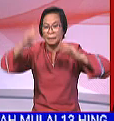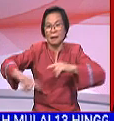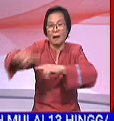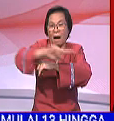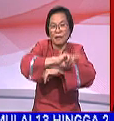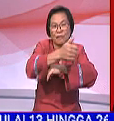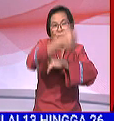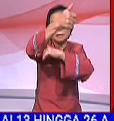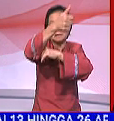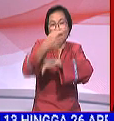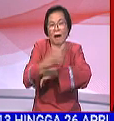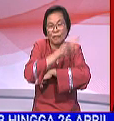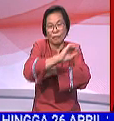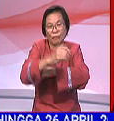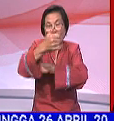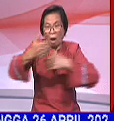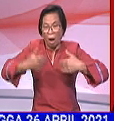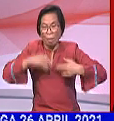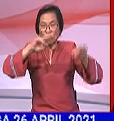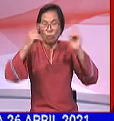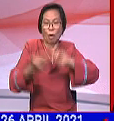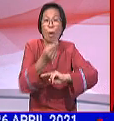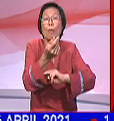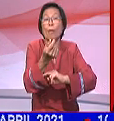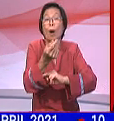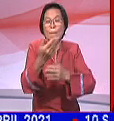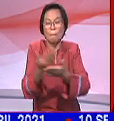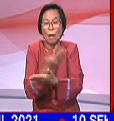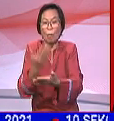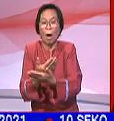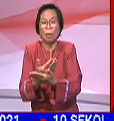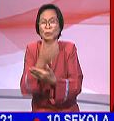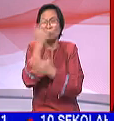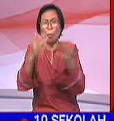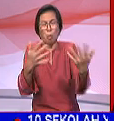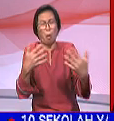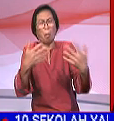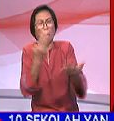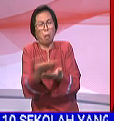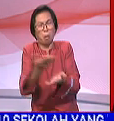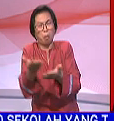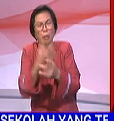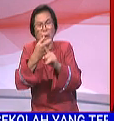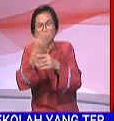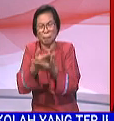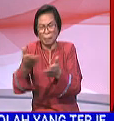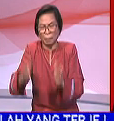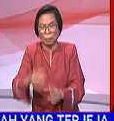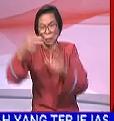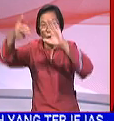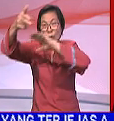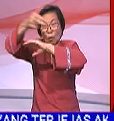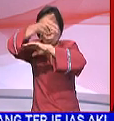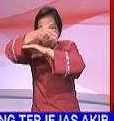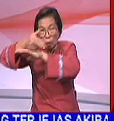Hari pertama Ramadan turut menyaksikan terdapat perubahan harga bahan mentah berikutan permintaan tinggi daripada pengguna. Tinjauan mendapati